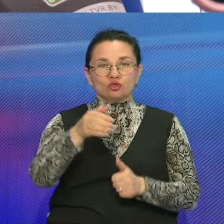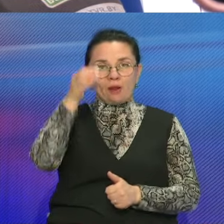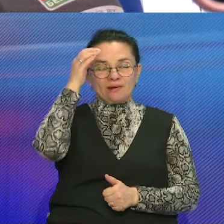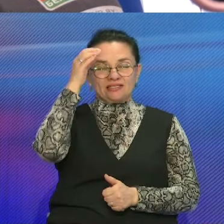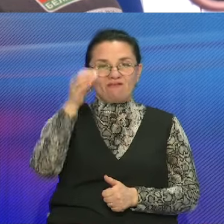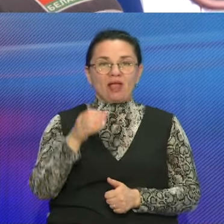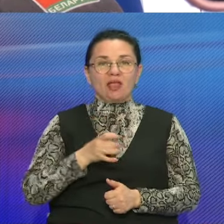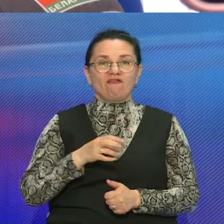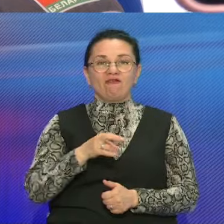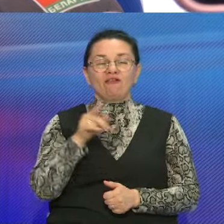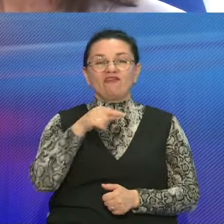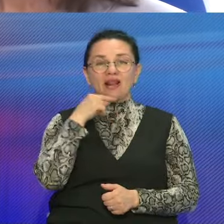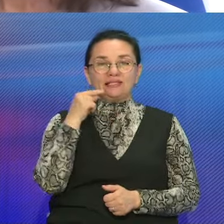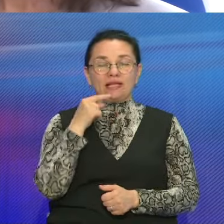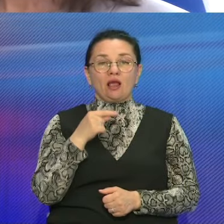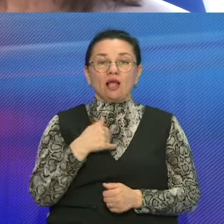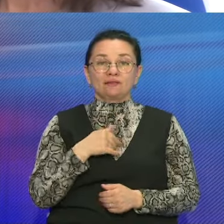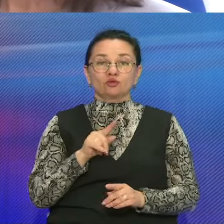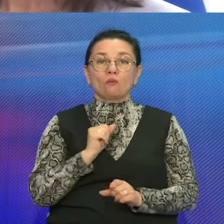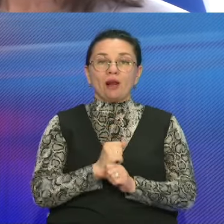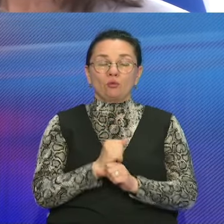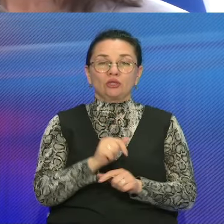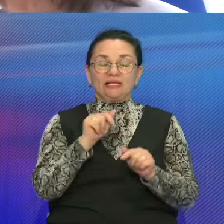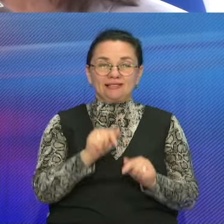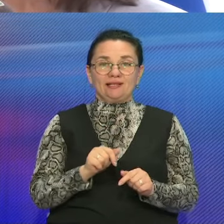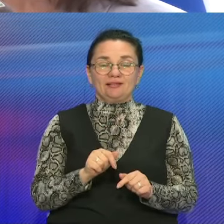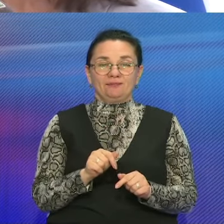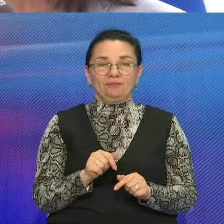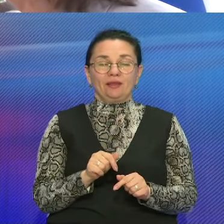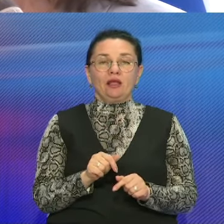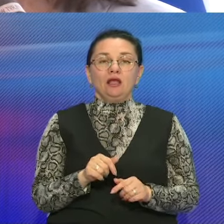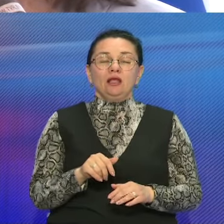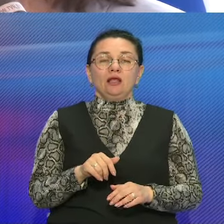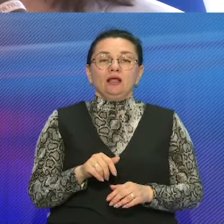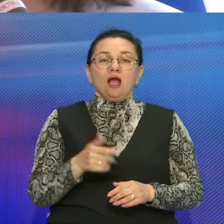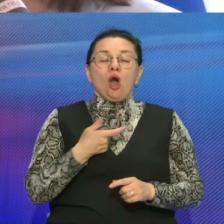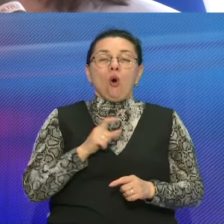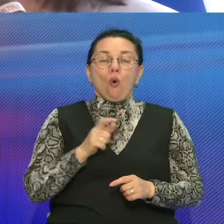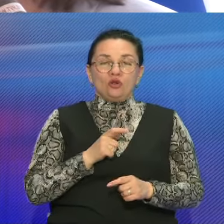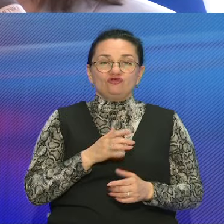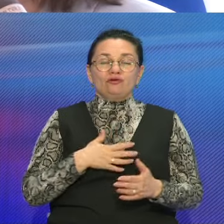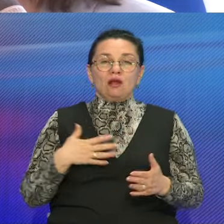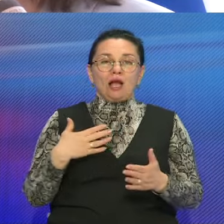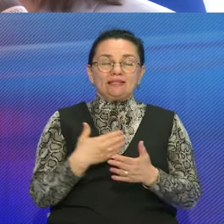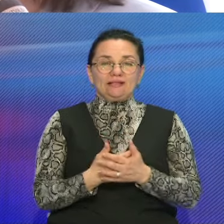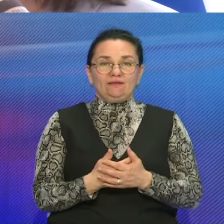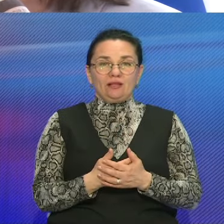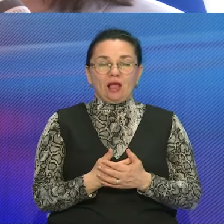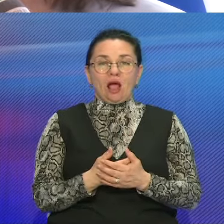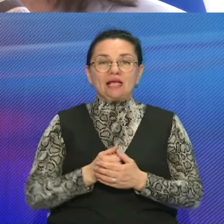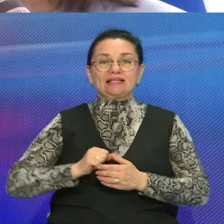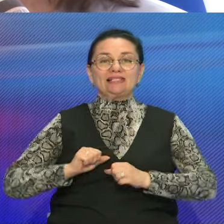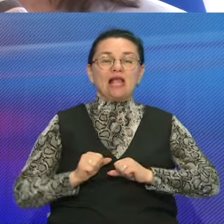Белоруссию и работали здесь. Регионы наши очень интенсивно